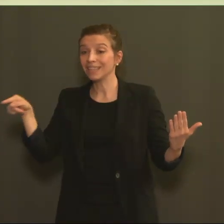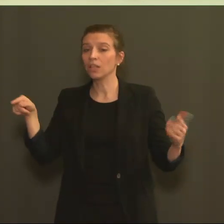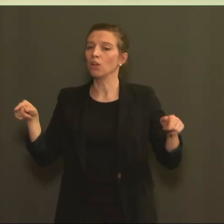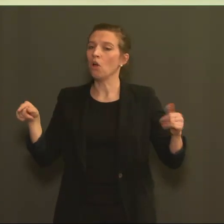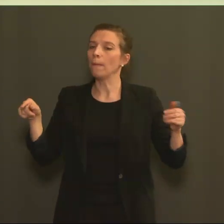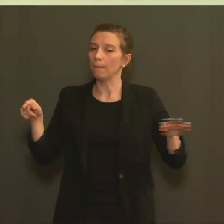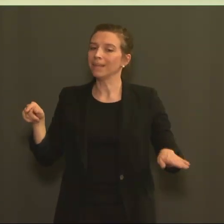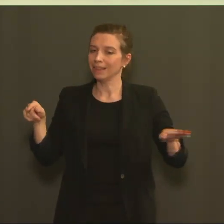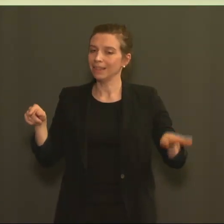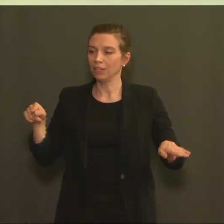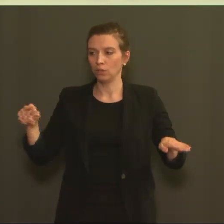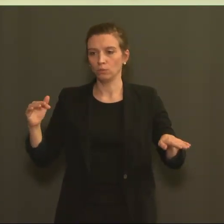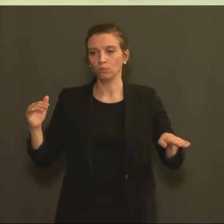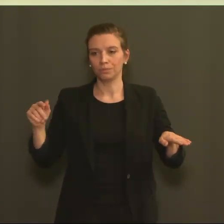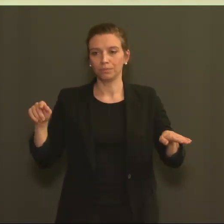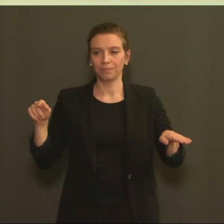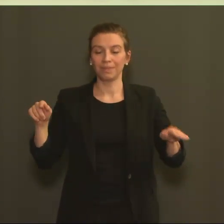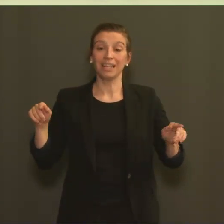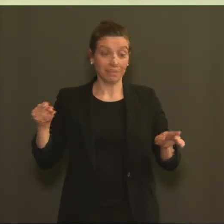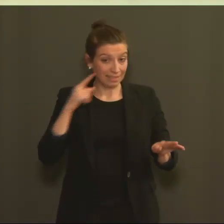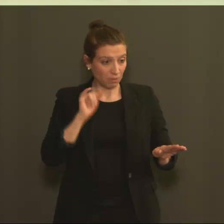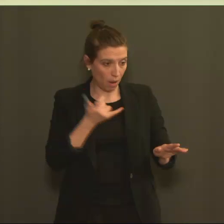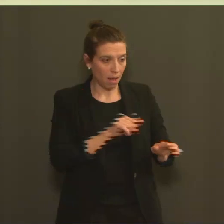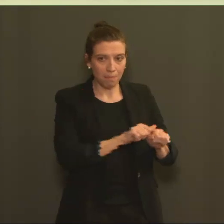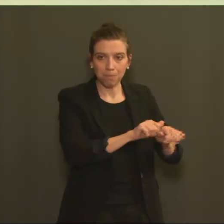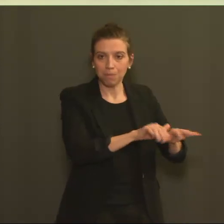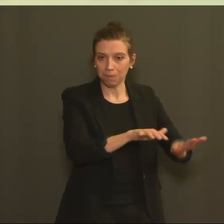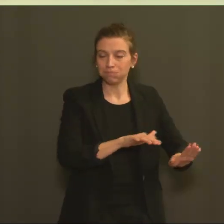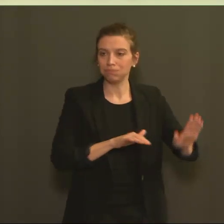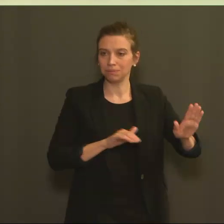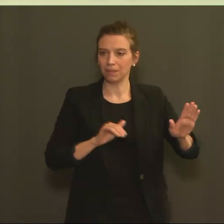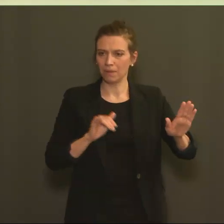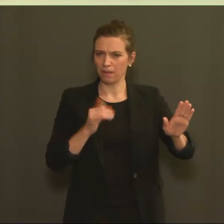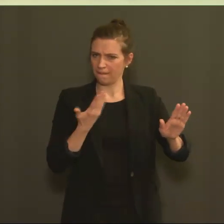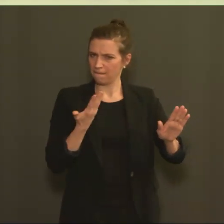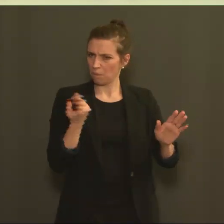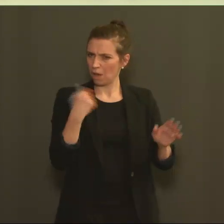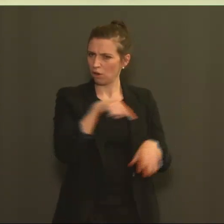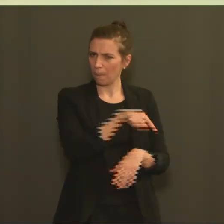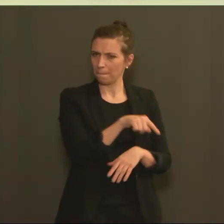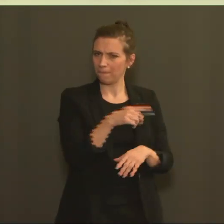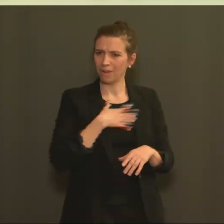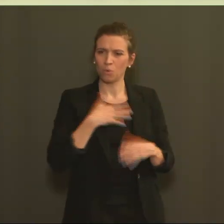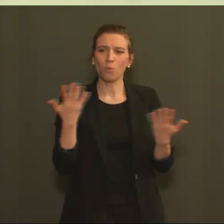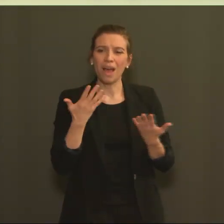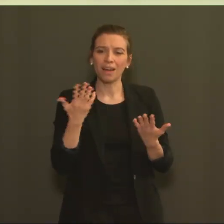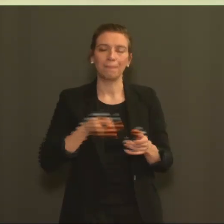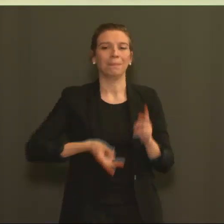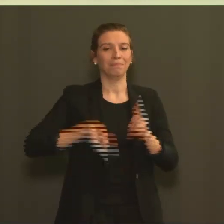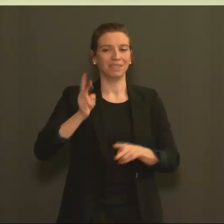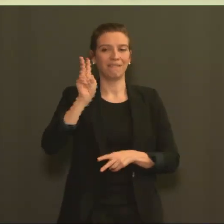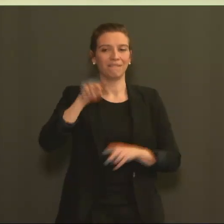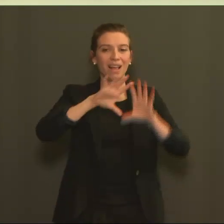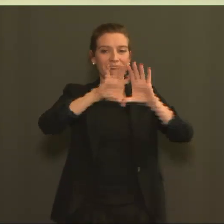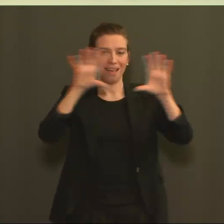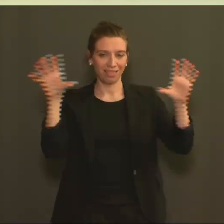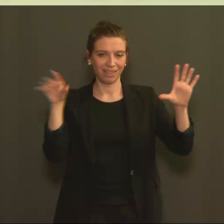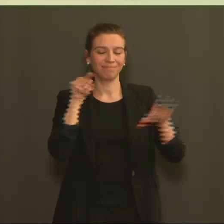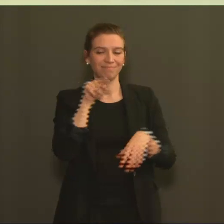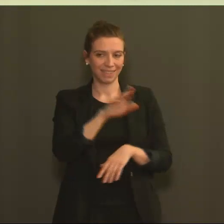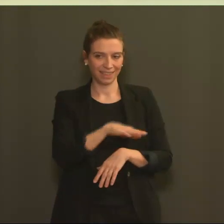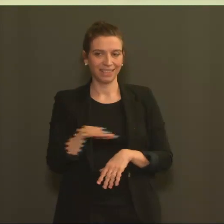ook voornamelijk in vlaanderen en dit hangt waarschijnlijk ook samen met het toegenomen aantal testen